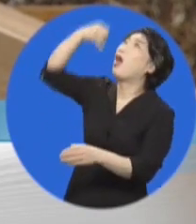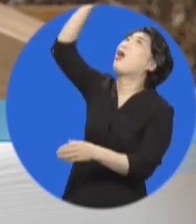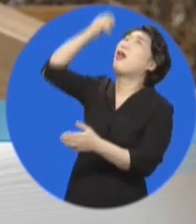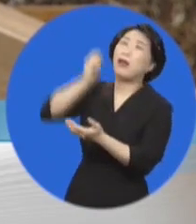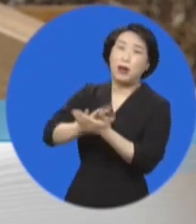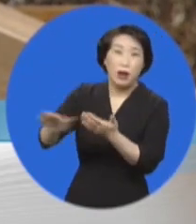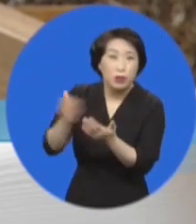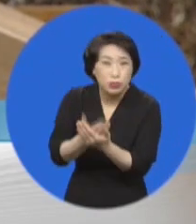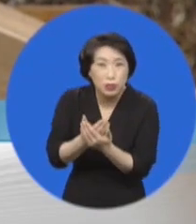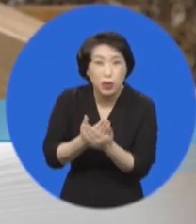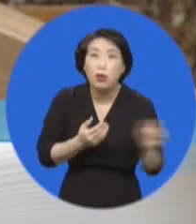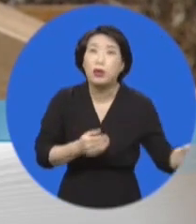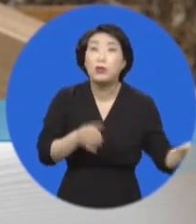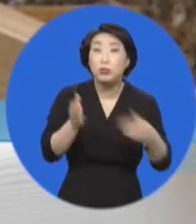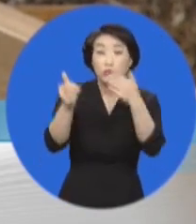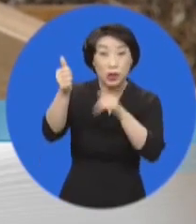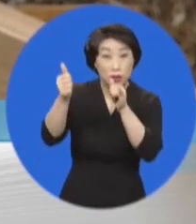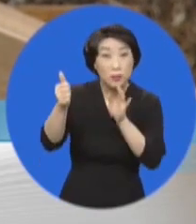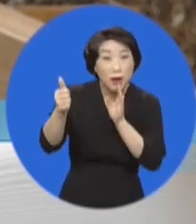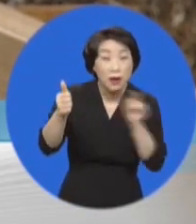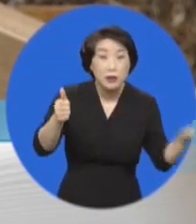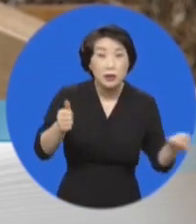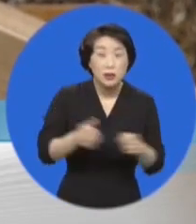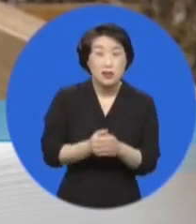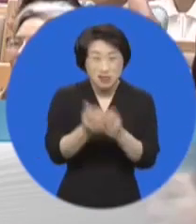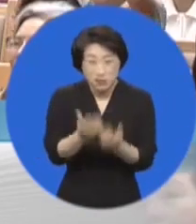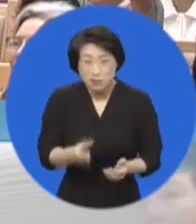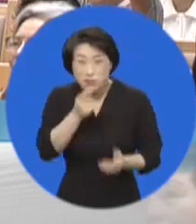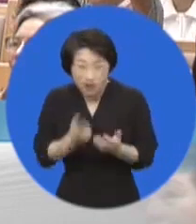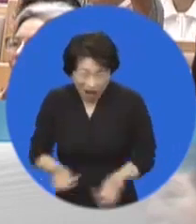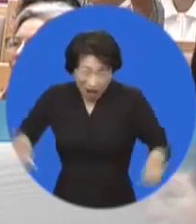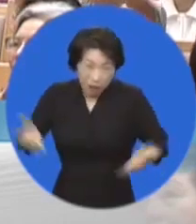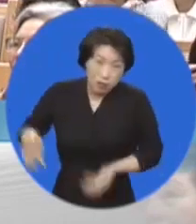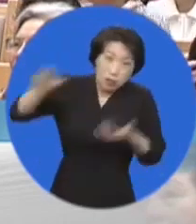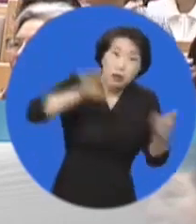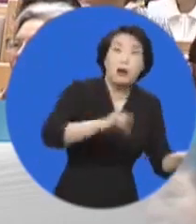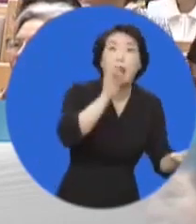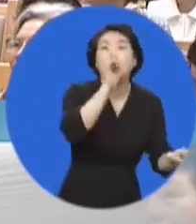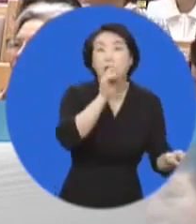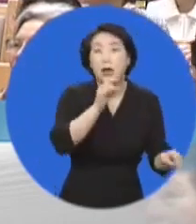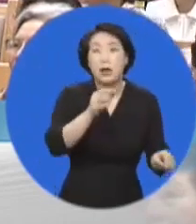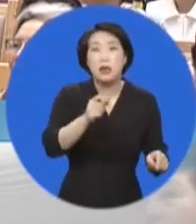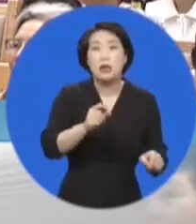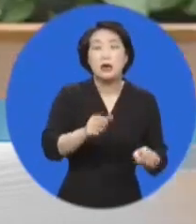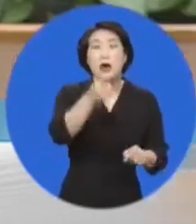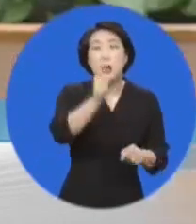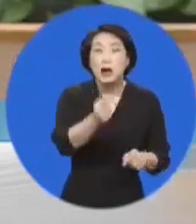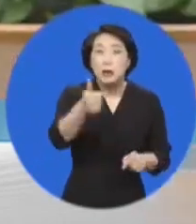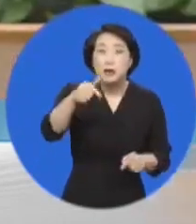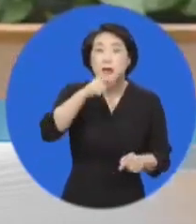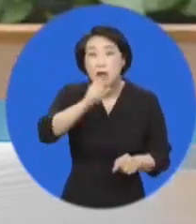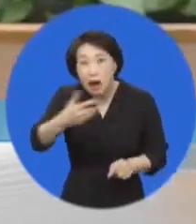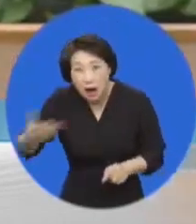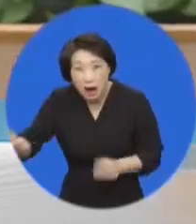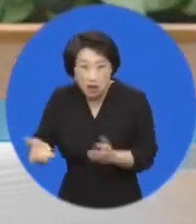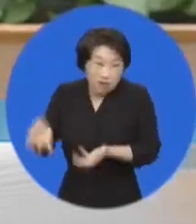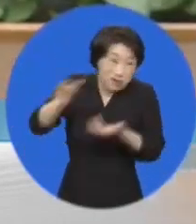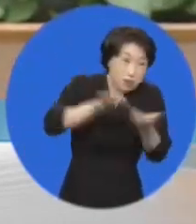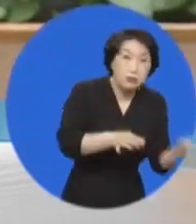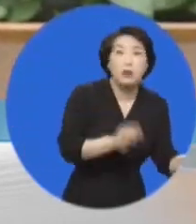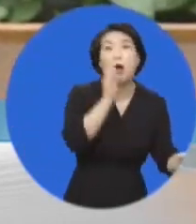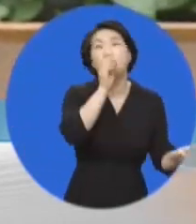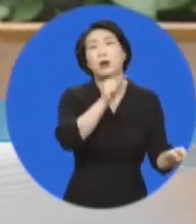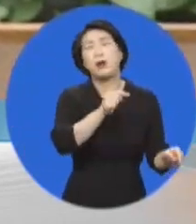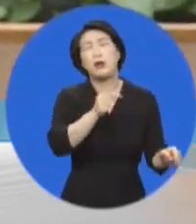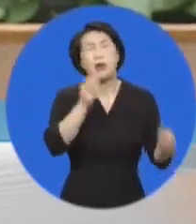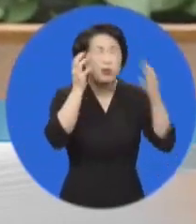되고 한강이 열려서 지나가도 안 되는데요. 얼마나 고통스러우면 그렇겠어요.